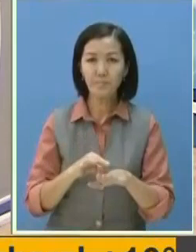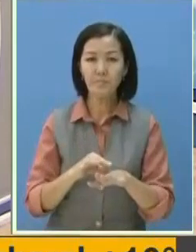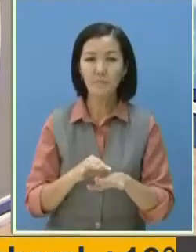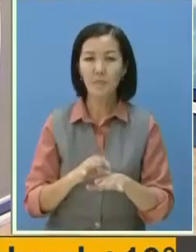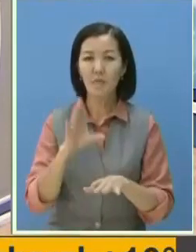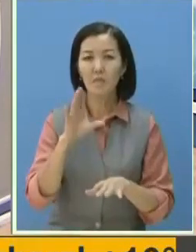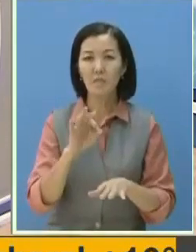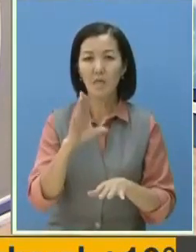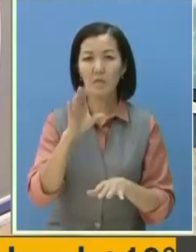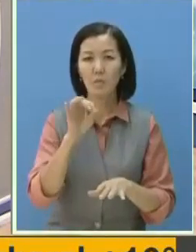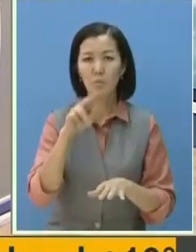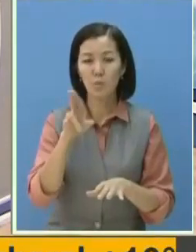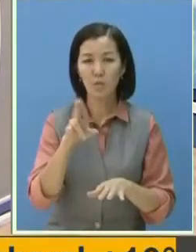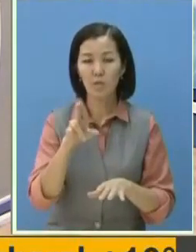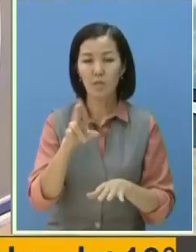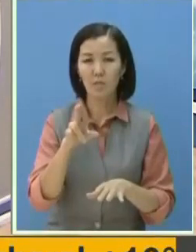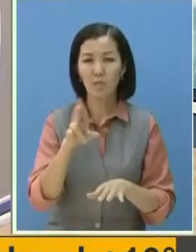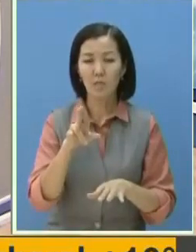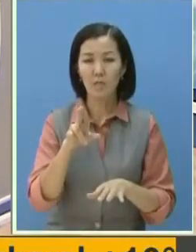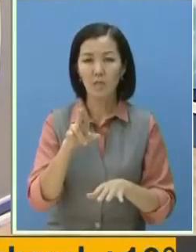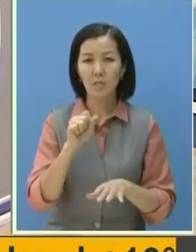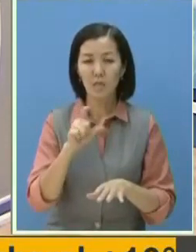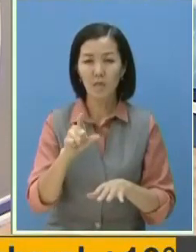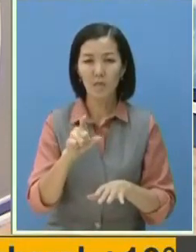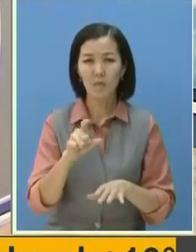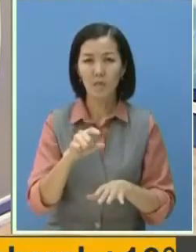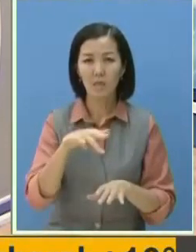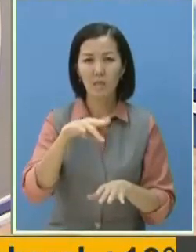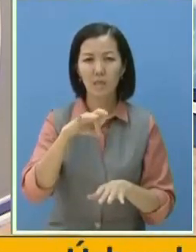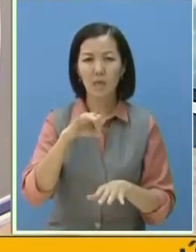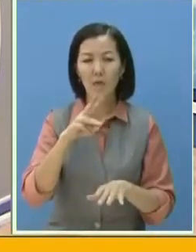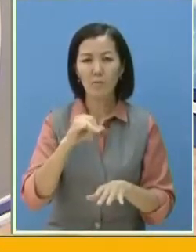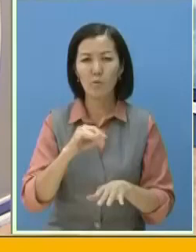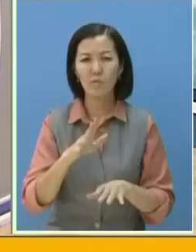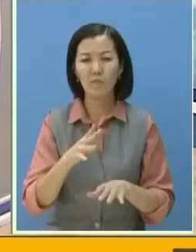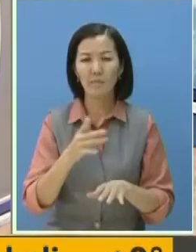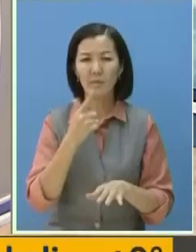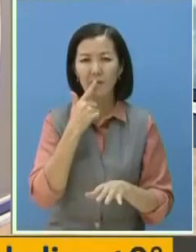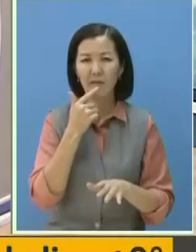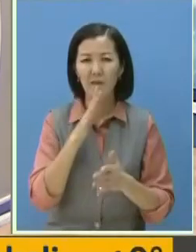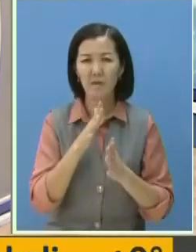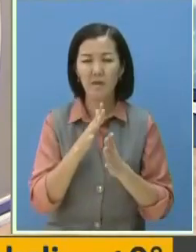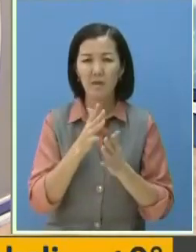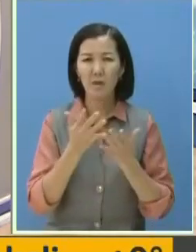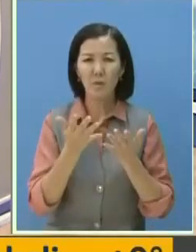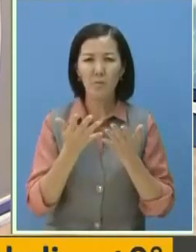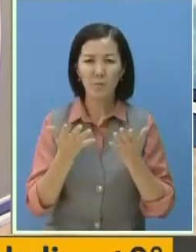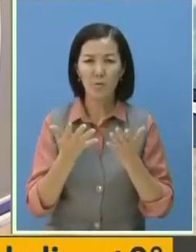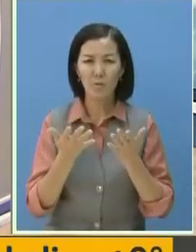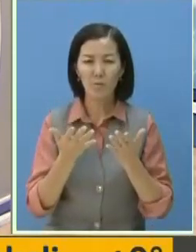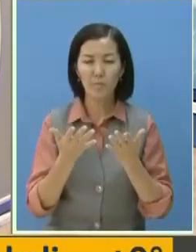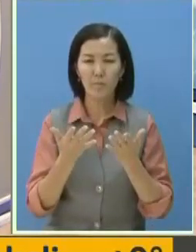сосудах. В сосудах вот эти тромбозы, да, и причем это венозные тромбозы,